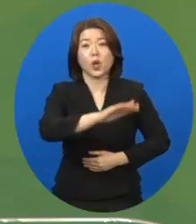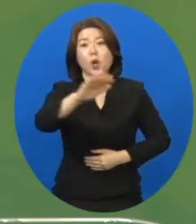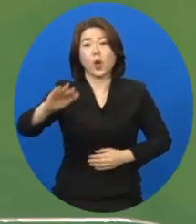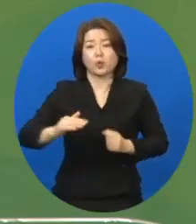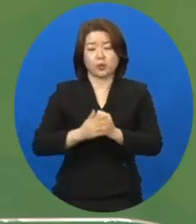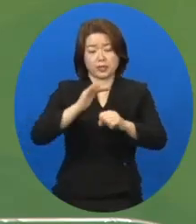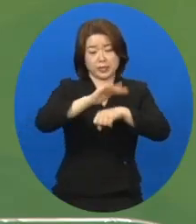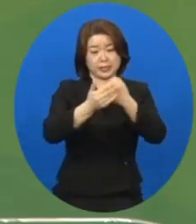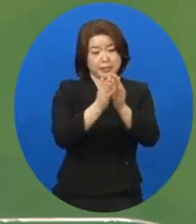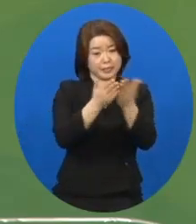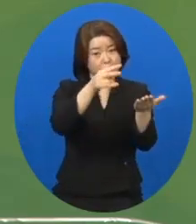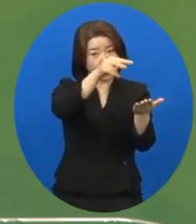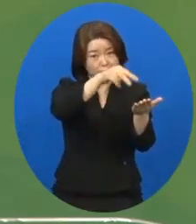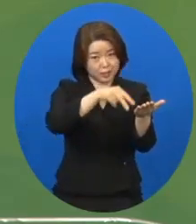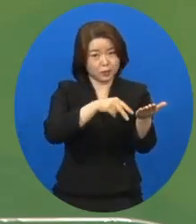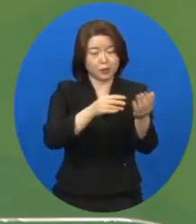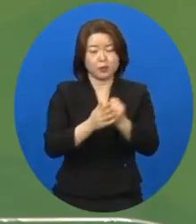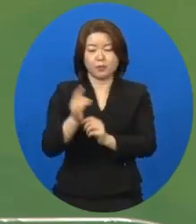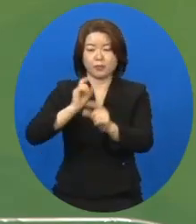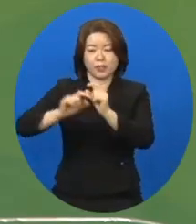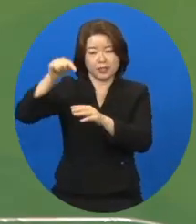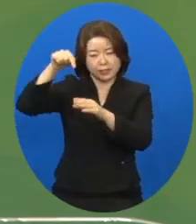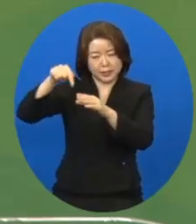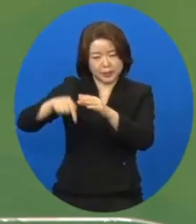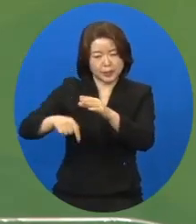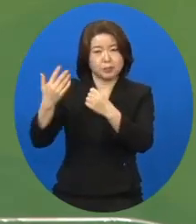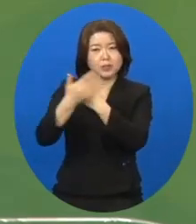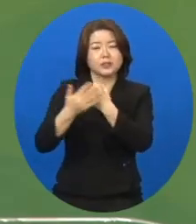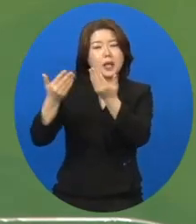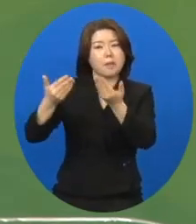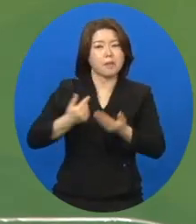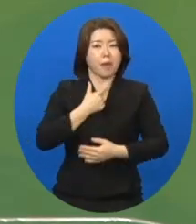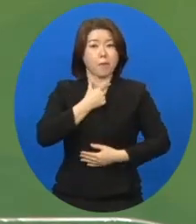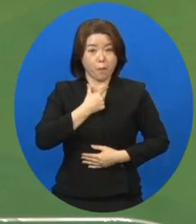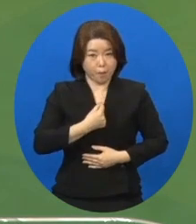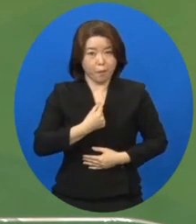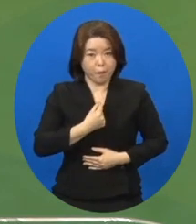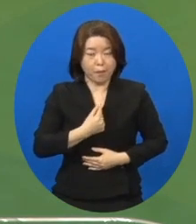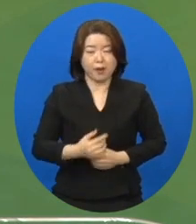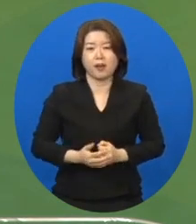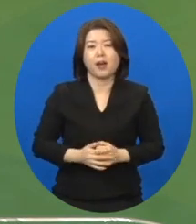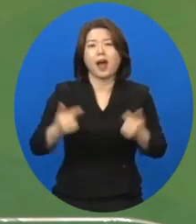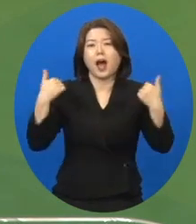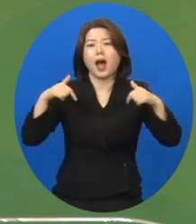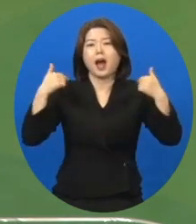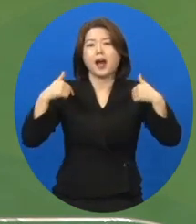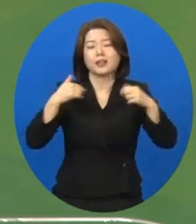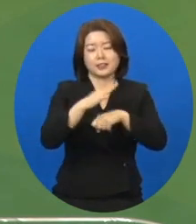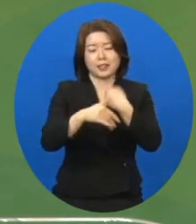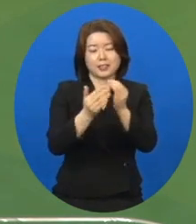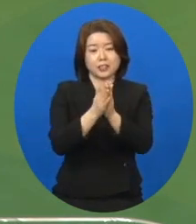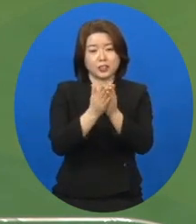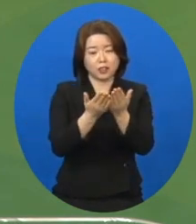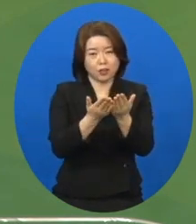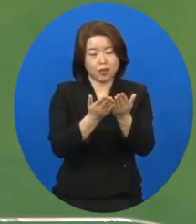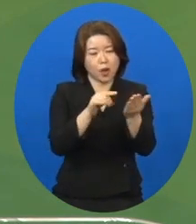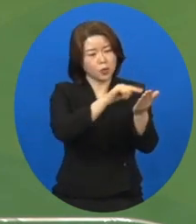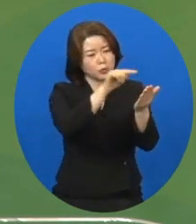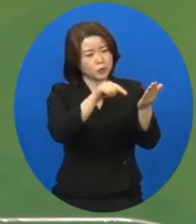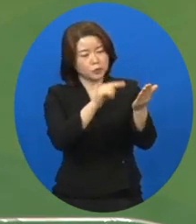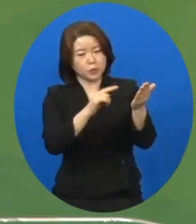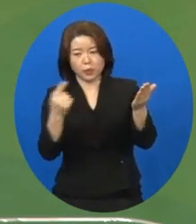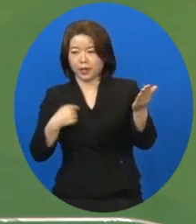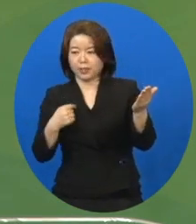성경을 읽고 더 깊은 은혜를 받기 원한다면 항상 성경 그 사건 속에 내가